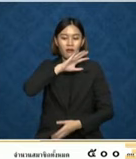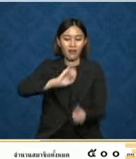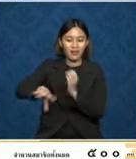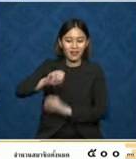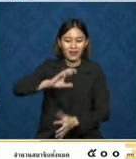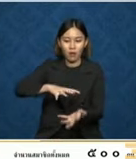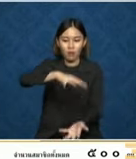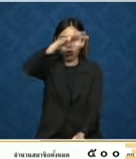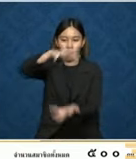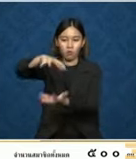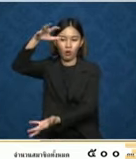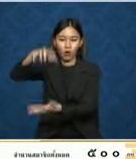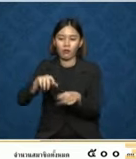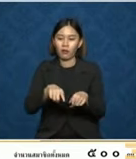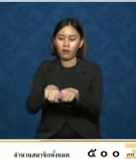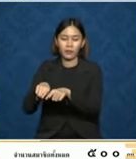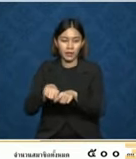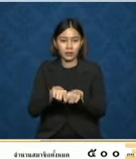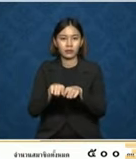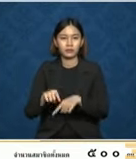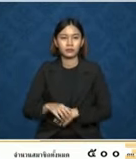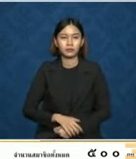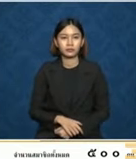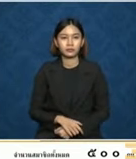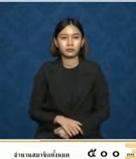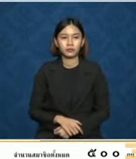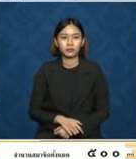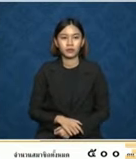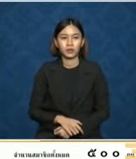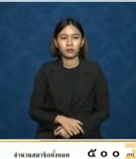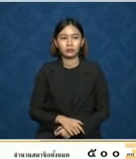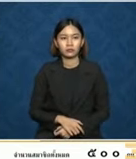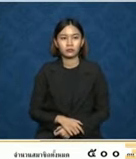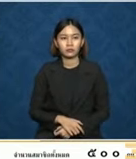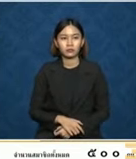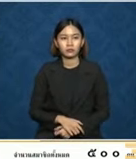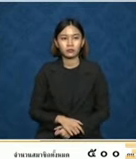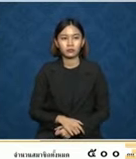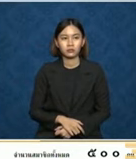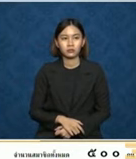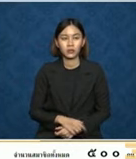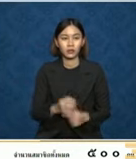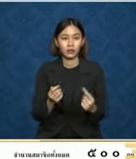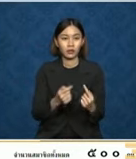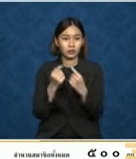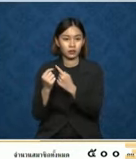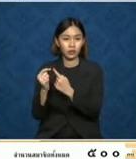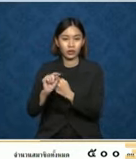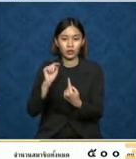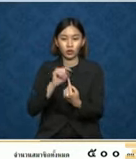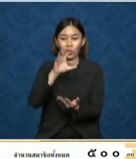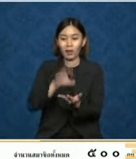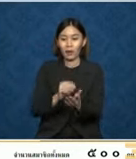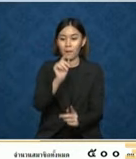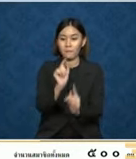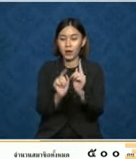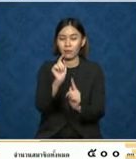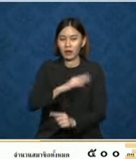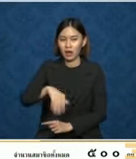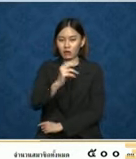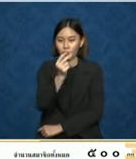ก็ย่อมจะเพิ่มมากขึ้นตามไปด้วยเช่นกันขอสไลด์ถัดไปครับต่อมาครับสถิติที่ผมอยากจะแสด